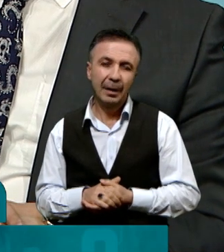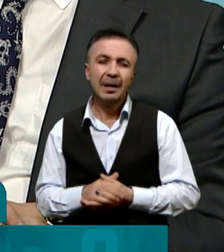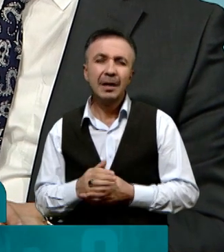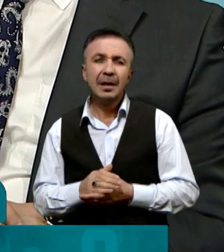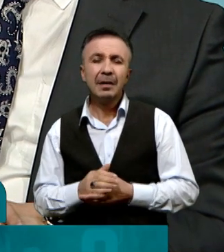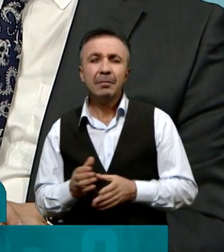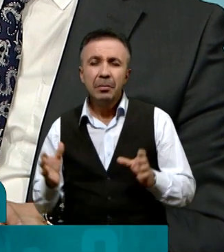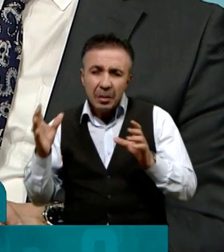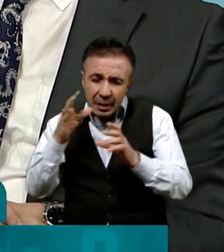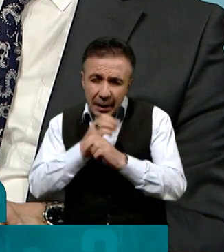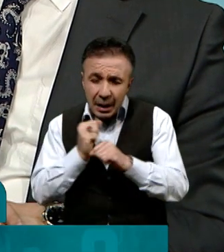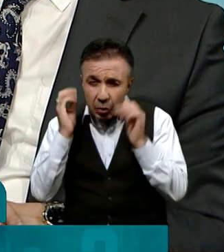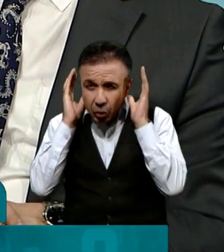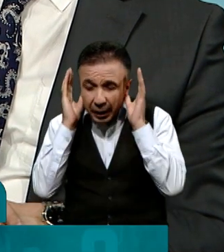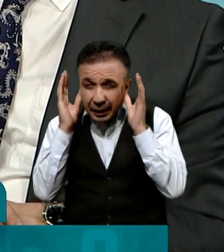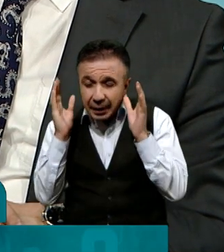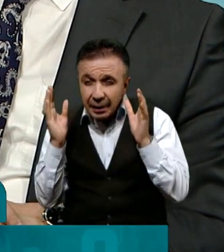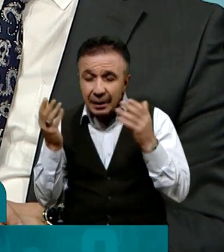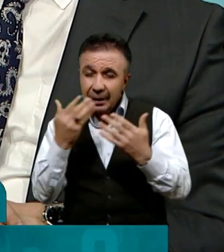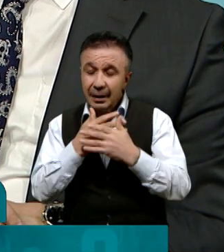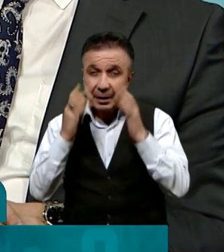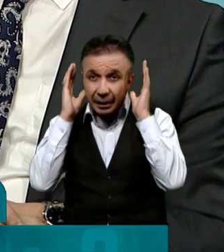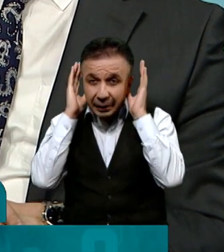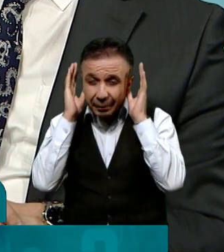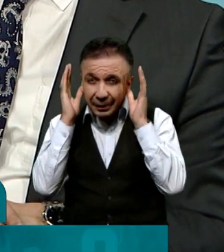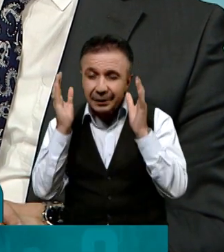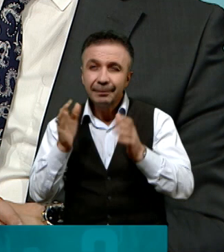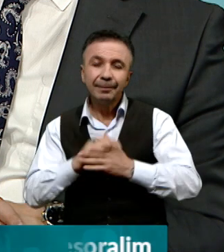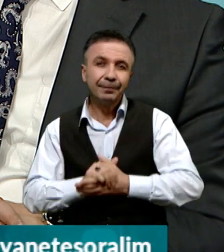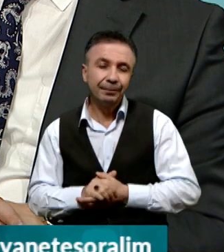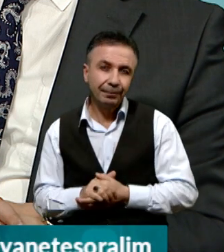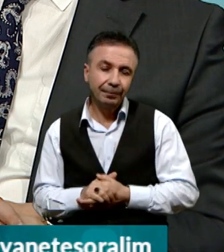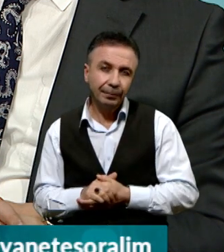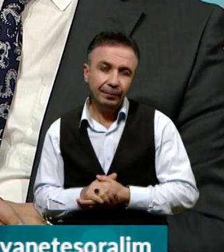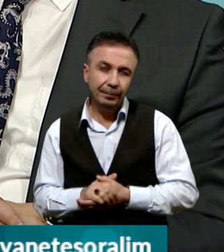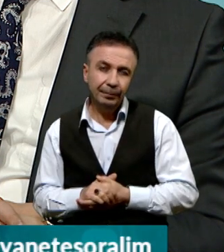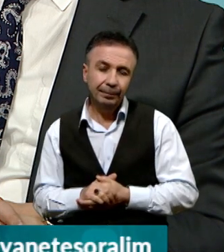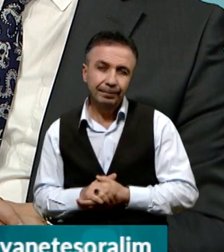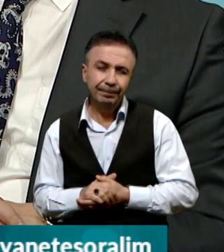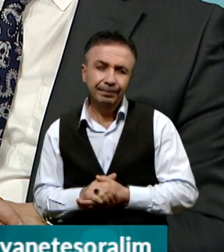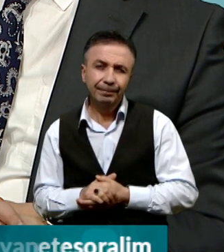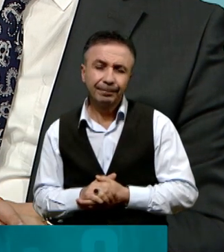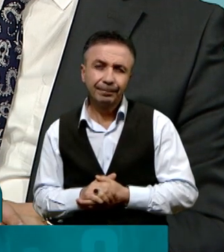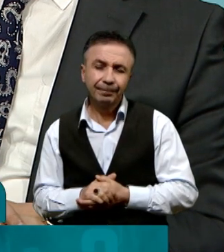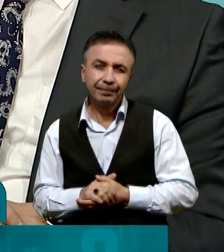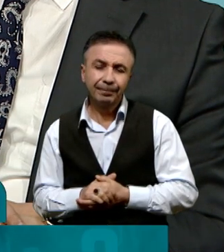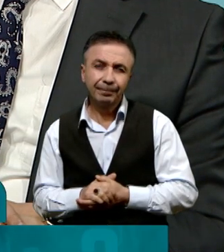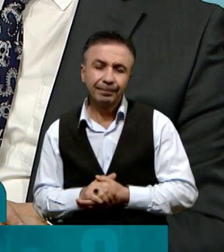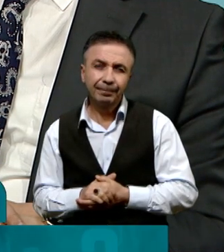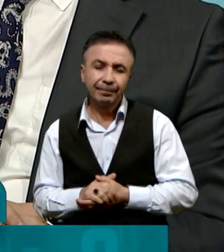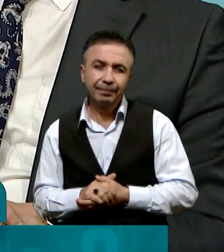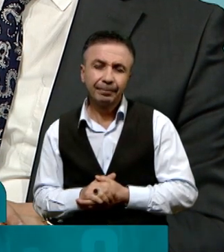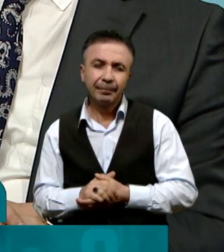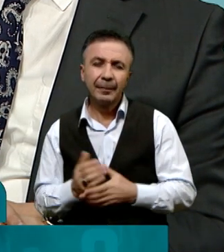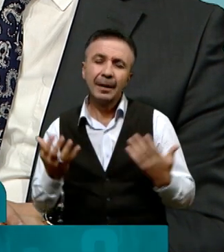namazı Aziz Peygamber Aleyhisselatü Vesselam'ın hani ayette de var ya feteheccet bihi nafiletellek diyor ya. Ne yap? Gecenin